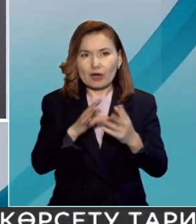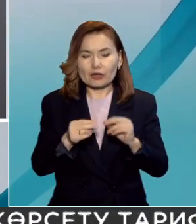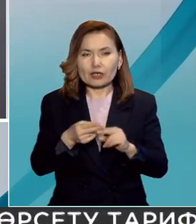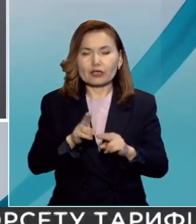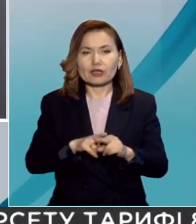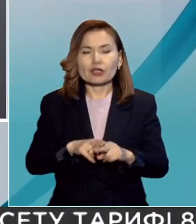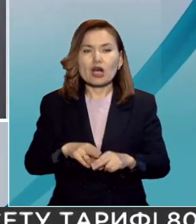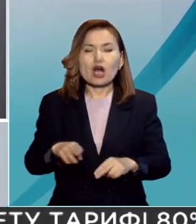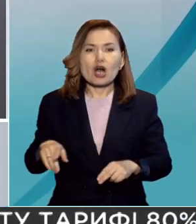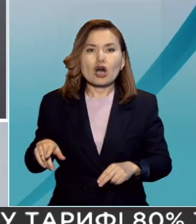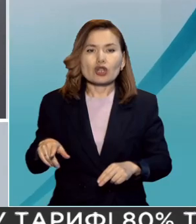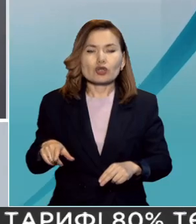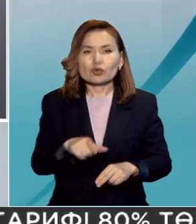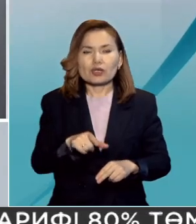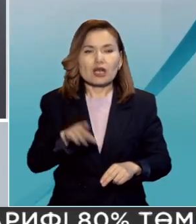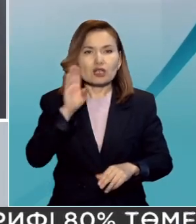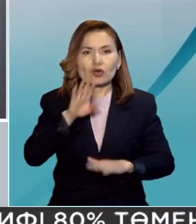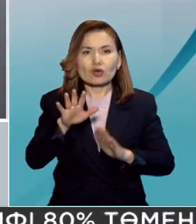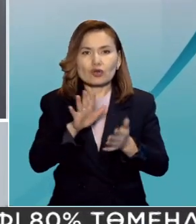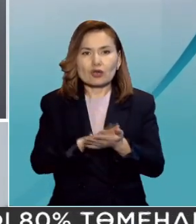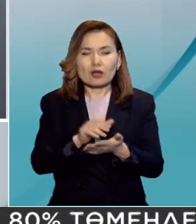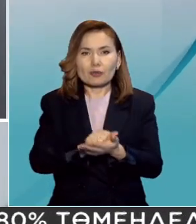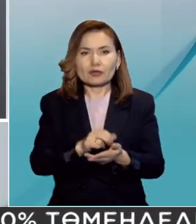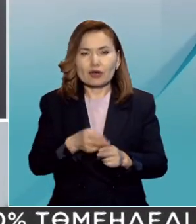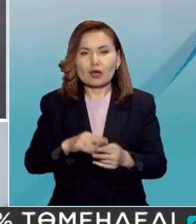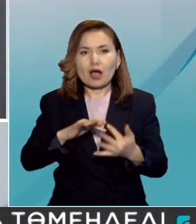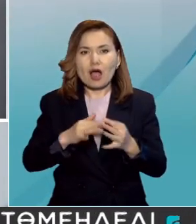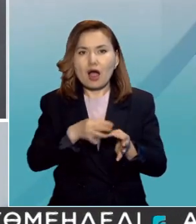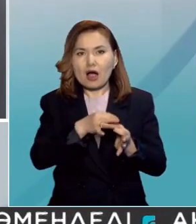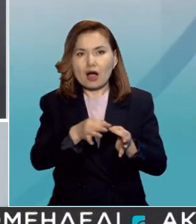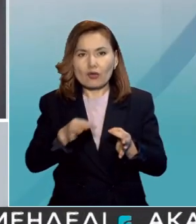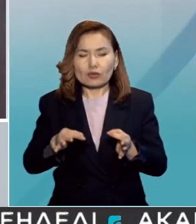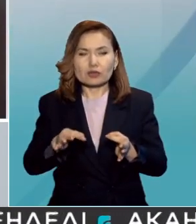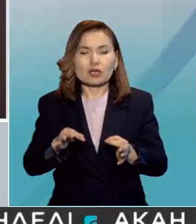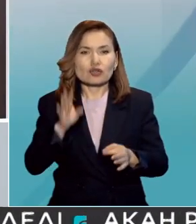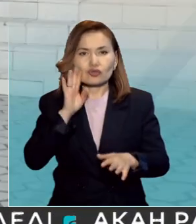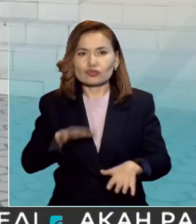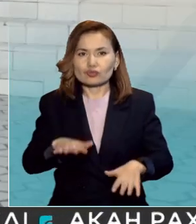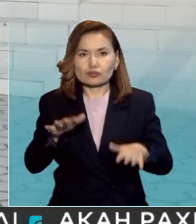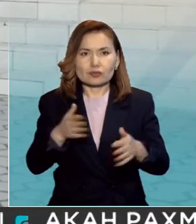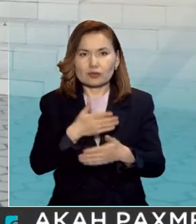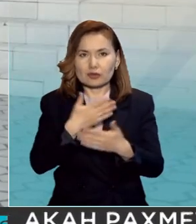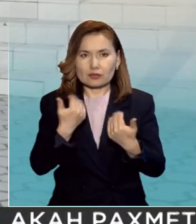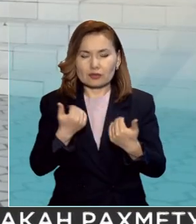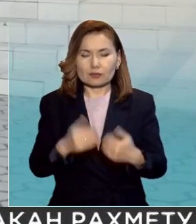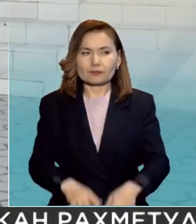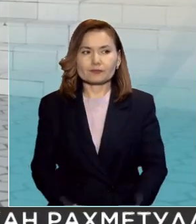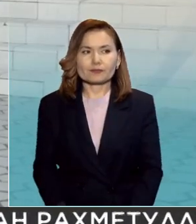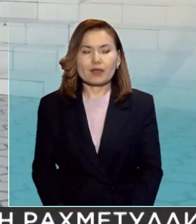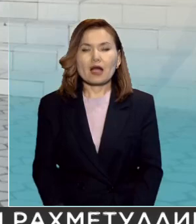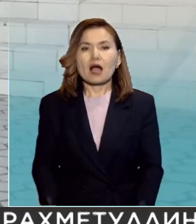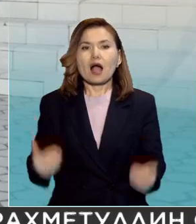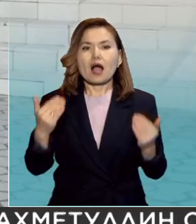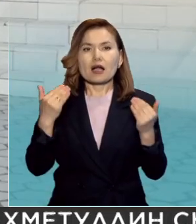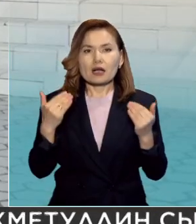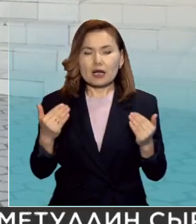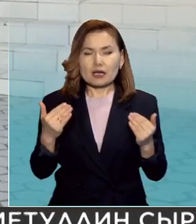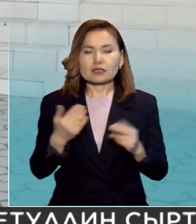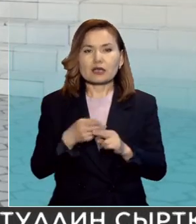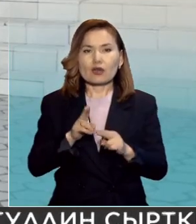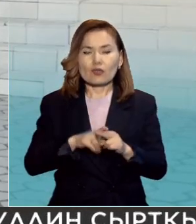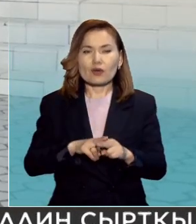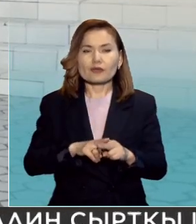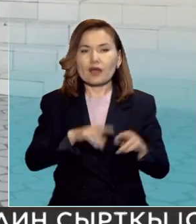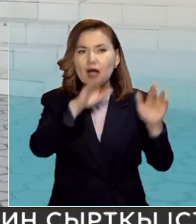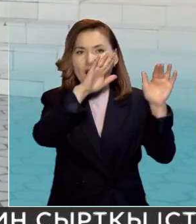қосу жолдарды бұзғанымен елді мекендерге кірмеген. Қазір енді бүкіл қардан судың бәрі